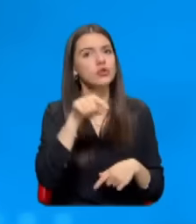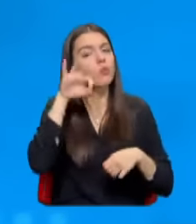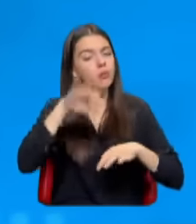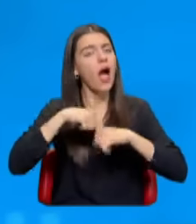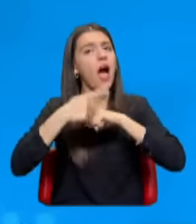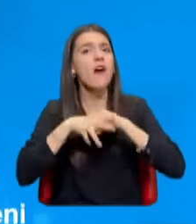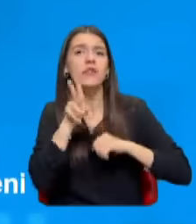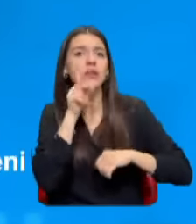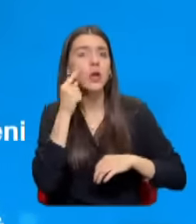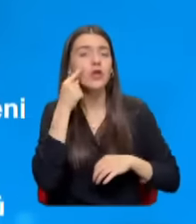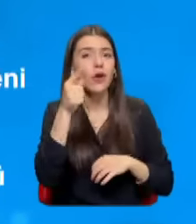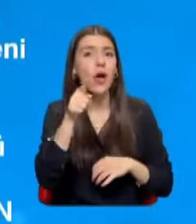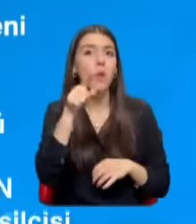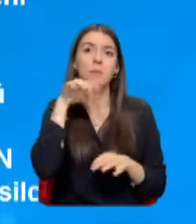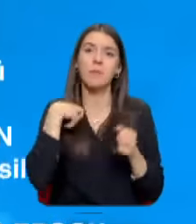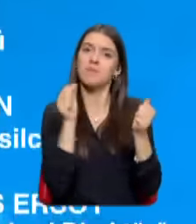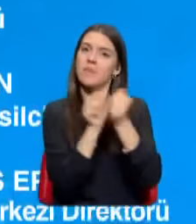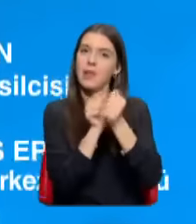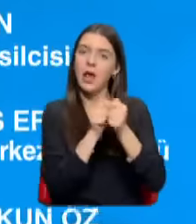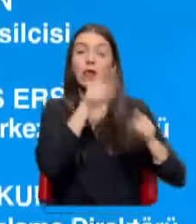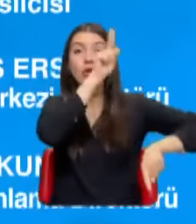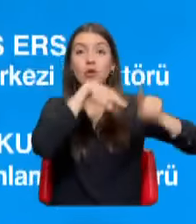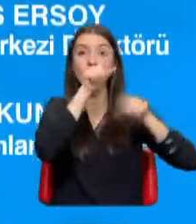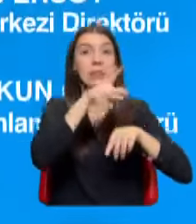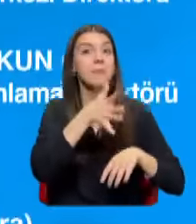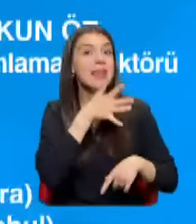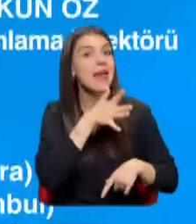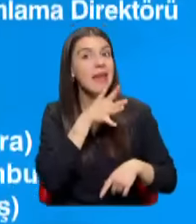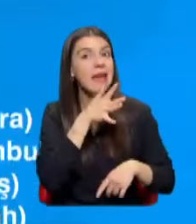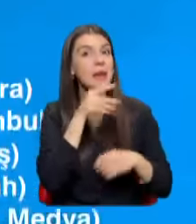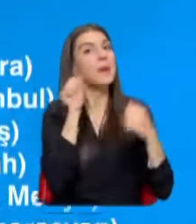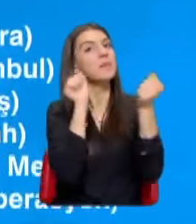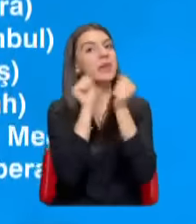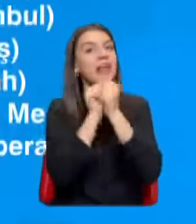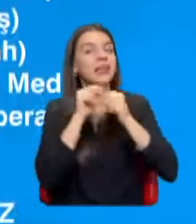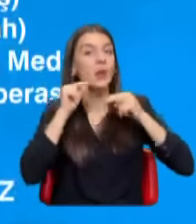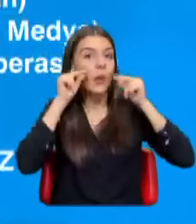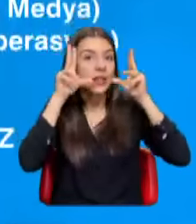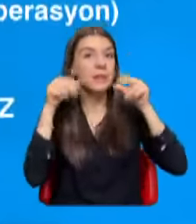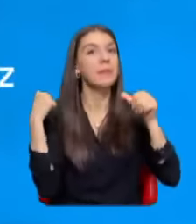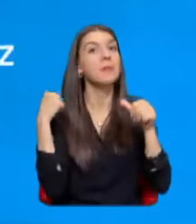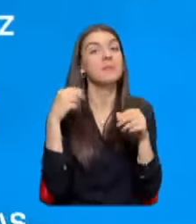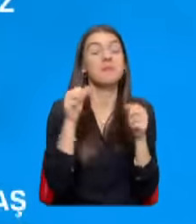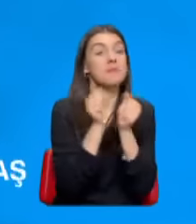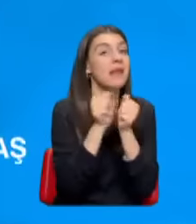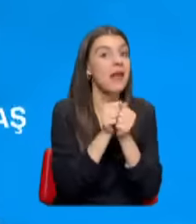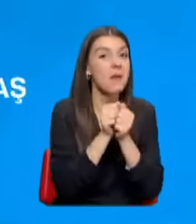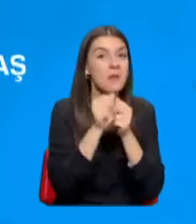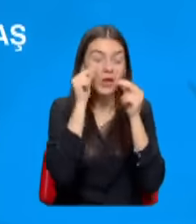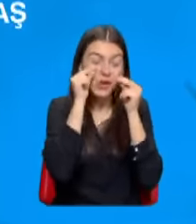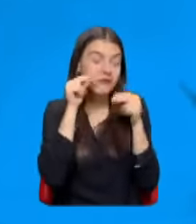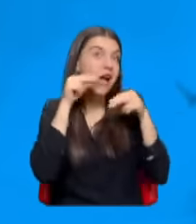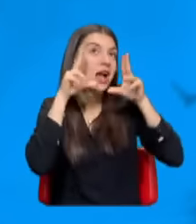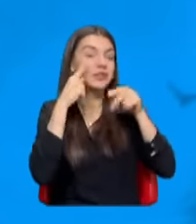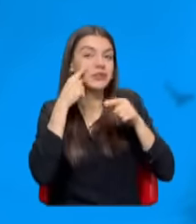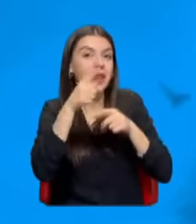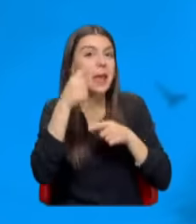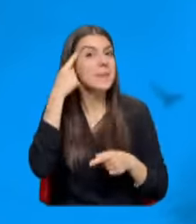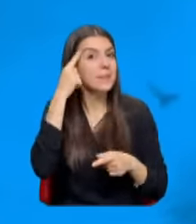hafta sonunu da birlikte gündeme hakim olarak, birlikte uyanıp, birlikte gözümüzü açarak, bilgi sahibi